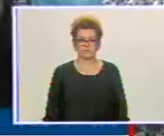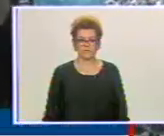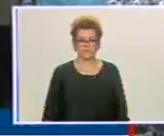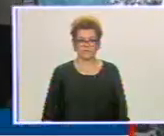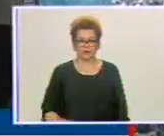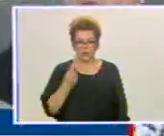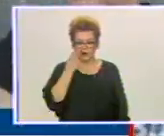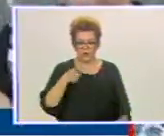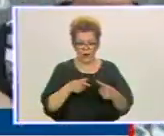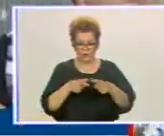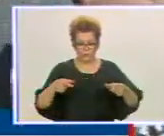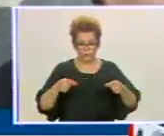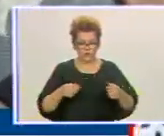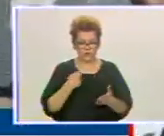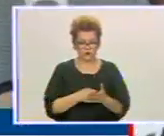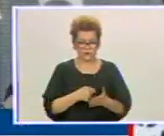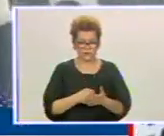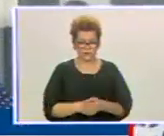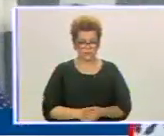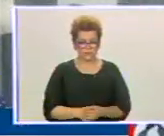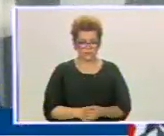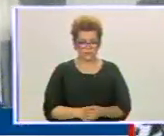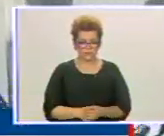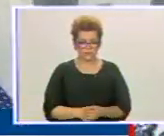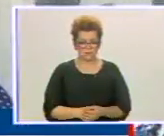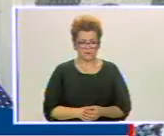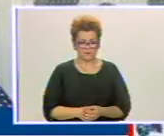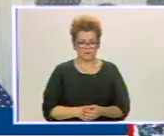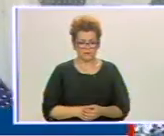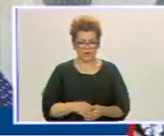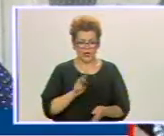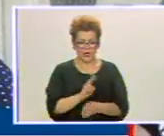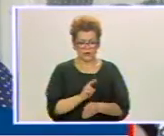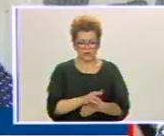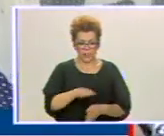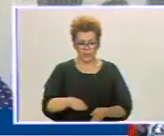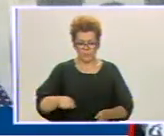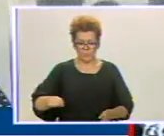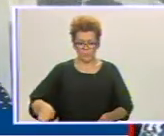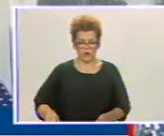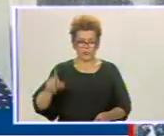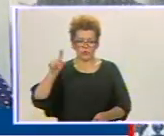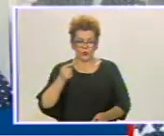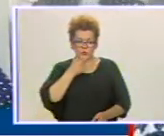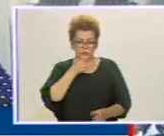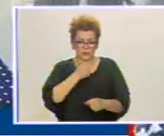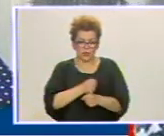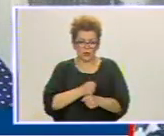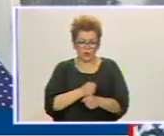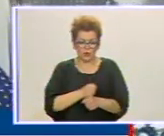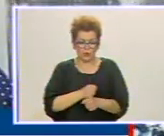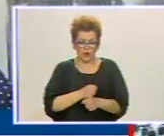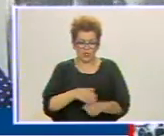Ia, uitați fluturaș aici. Fluturaș de aste maternal, după 20 de ani de vechime, cu copil cu handicap. Câți bani ați